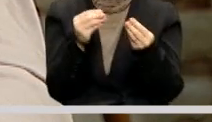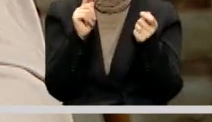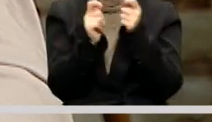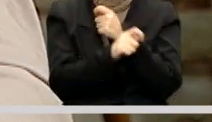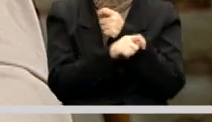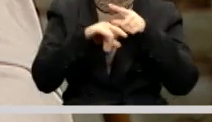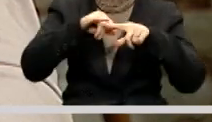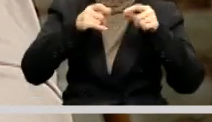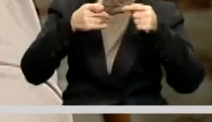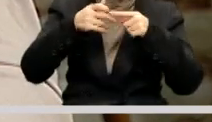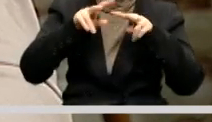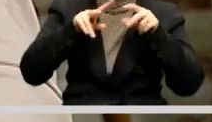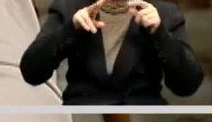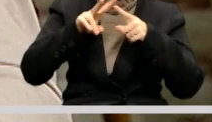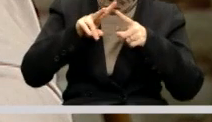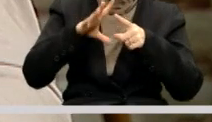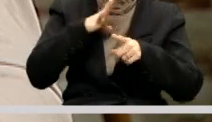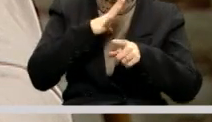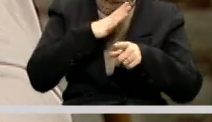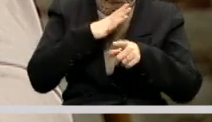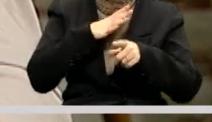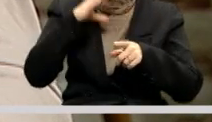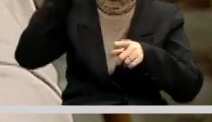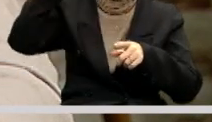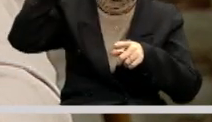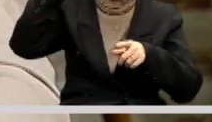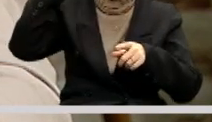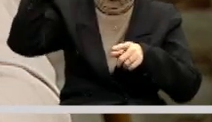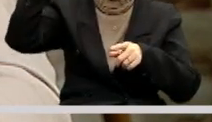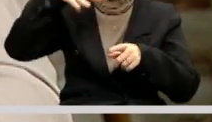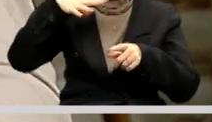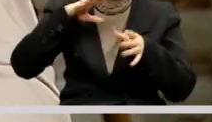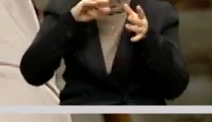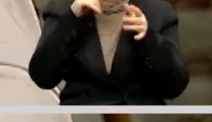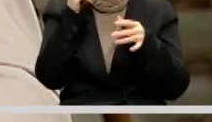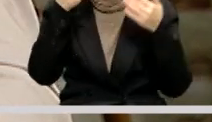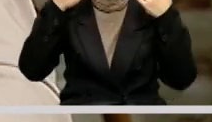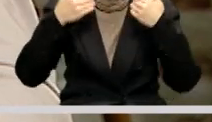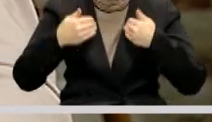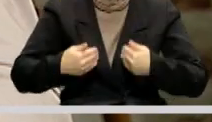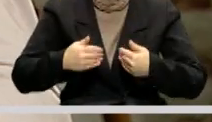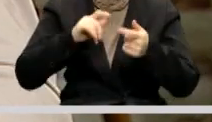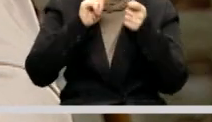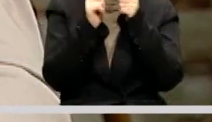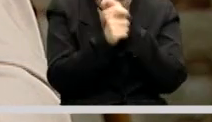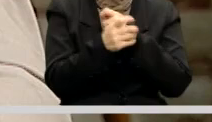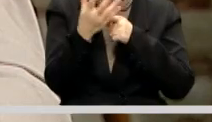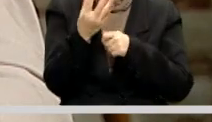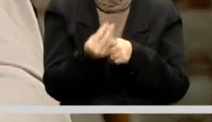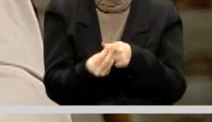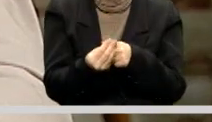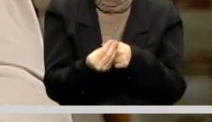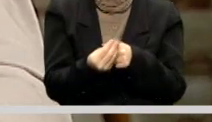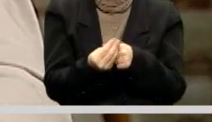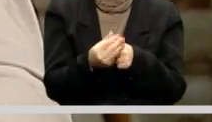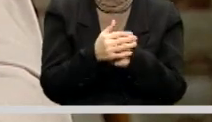ile bu hormonların salınımı da değiştiği için sadece serotonin değil, yani sirkadyen ritimli ilişkili hormonlar,